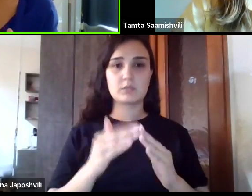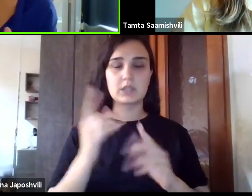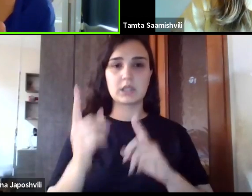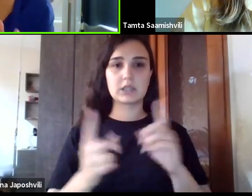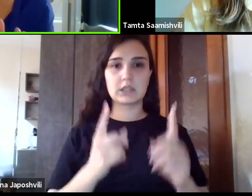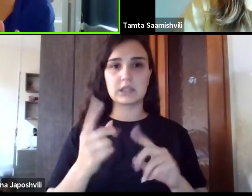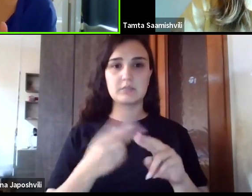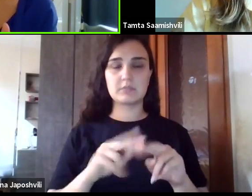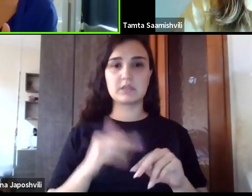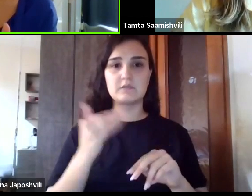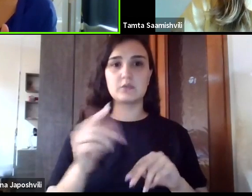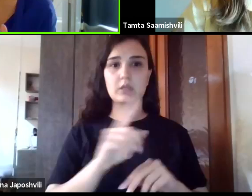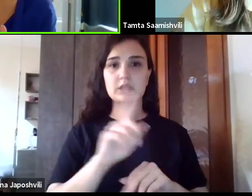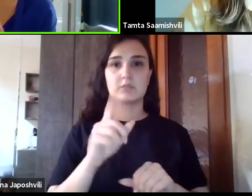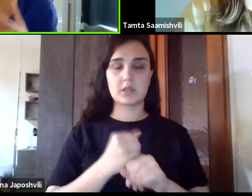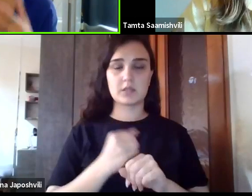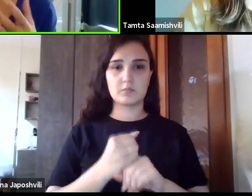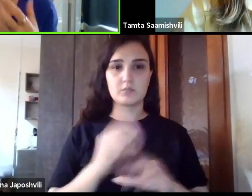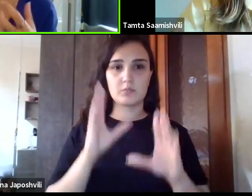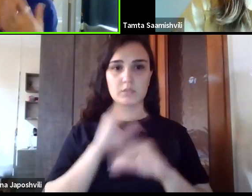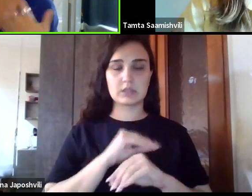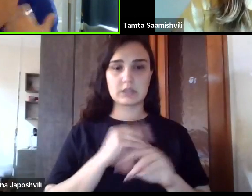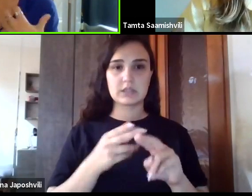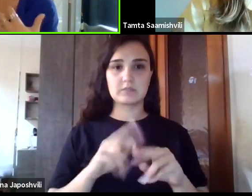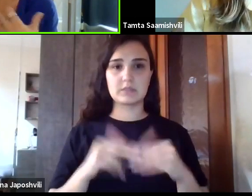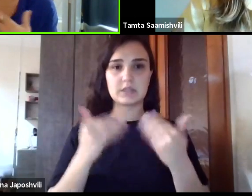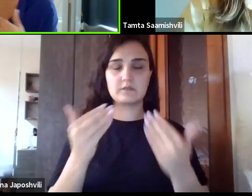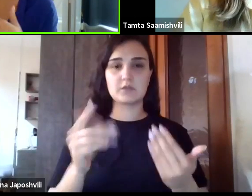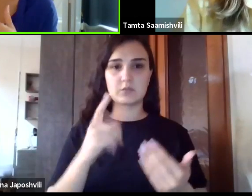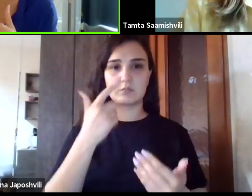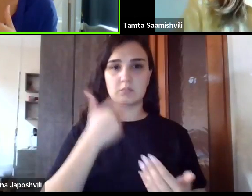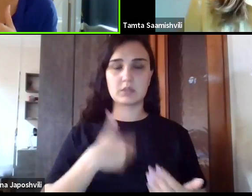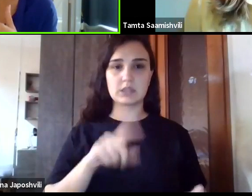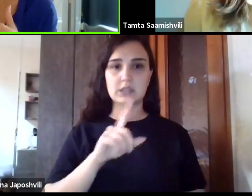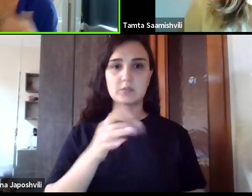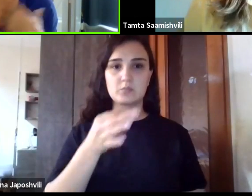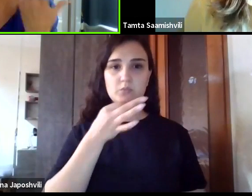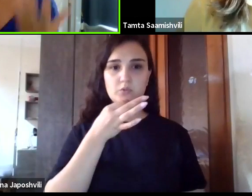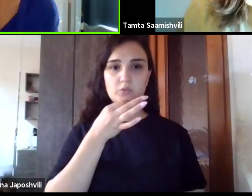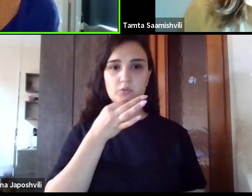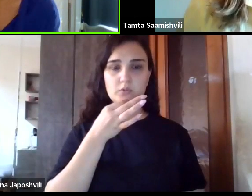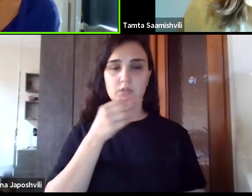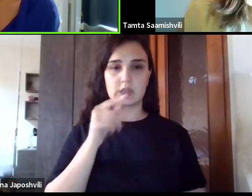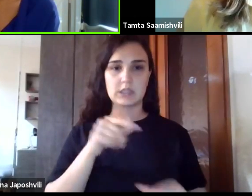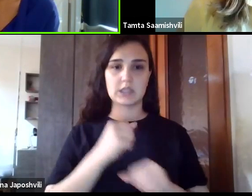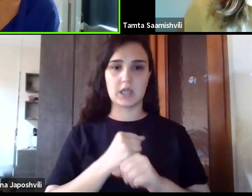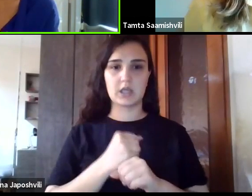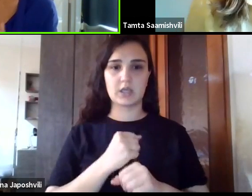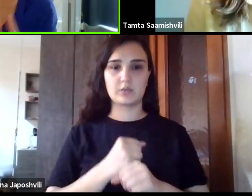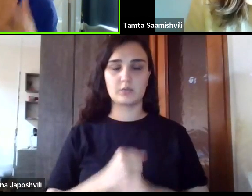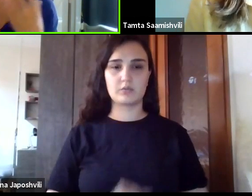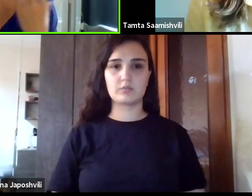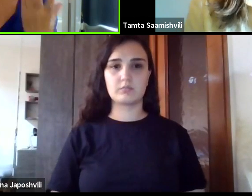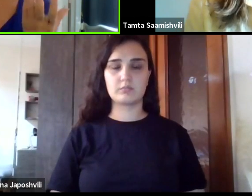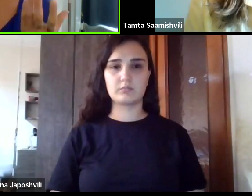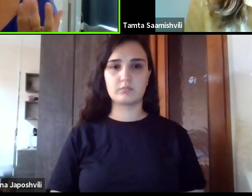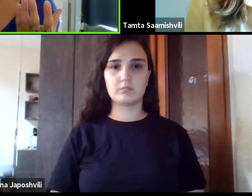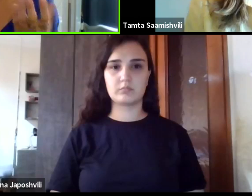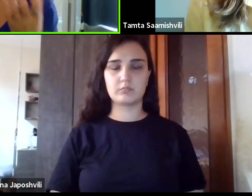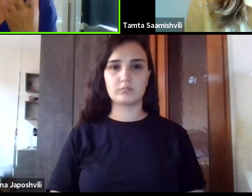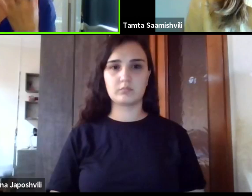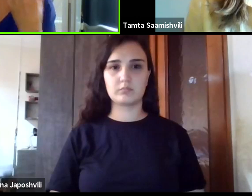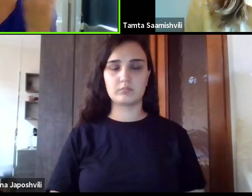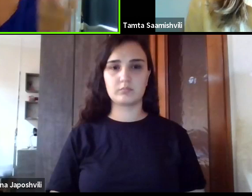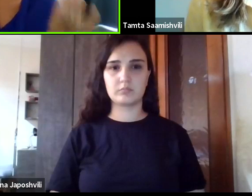არა იმისთვის, რომ რაღაცების გაკეთება მოასწროს, იმისთვის, რომ მას რაც მოსწონს, ის გააკეთოს. მაგალითად